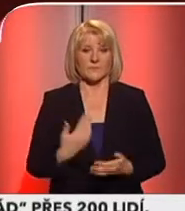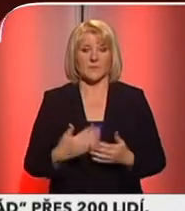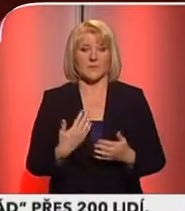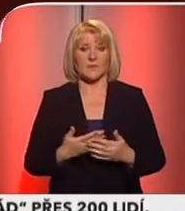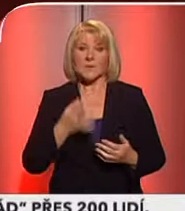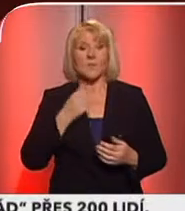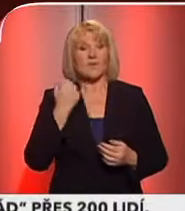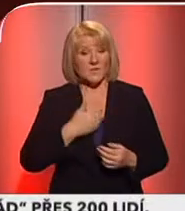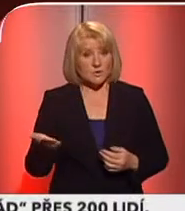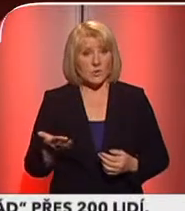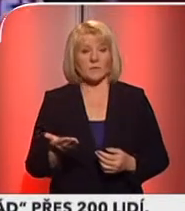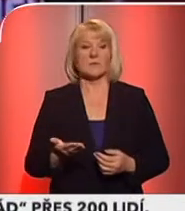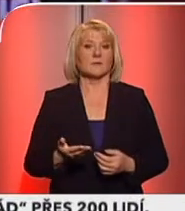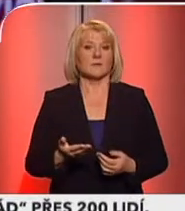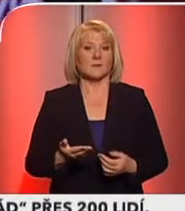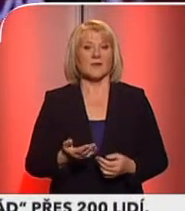o obsahu, ale veřejné.